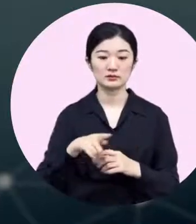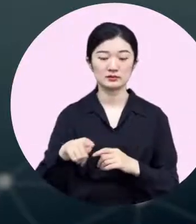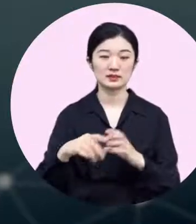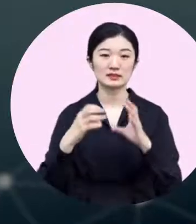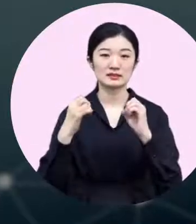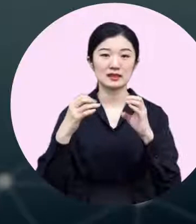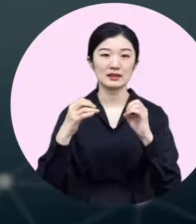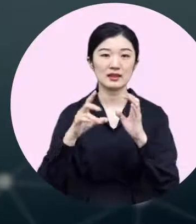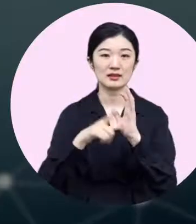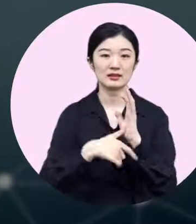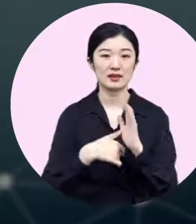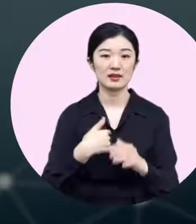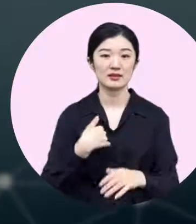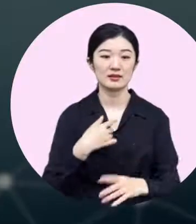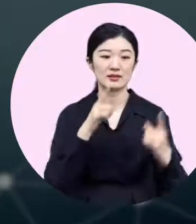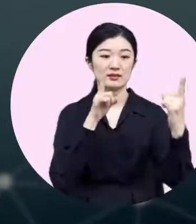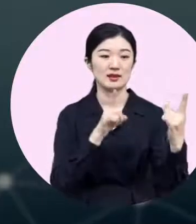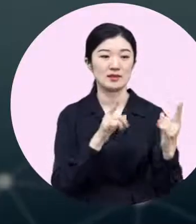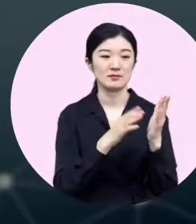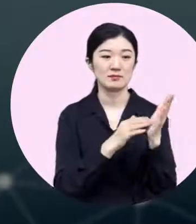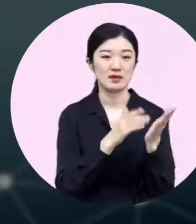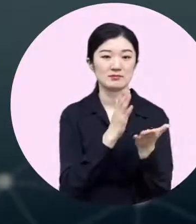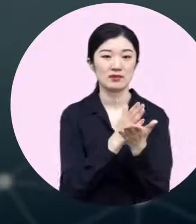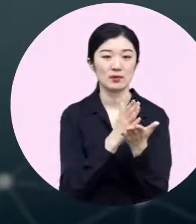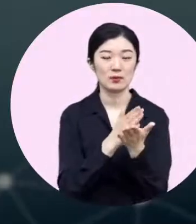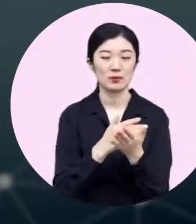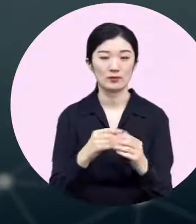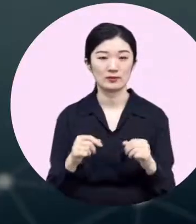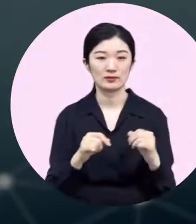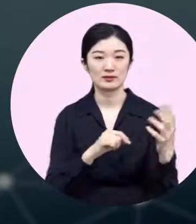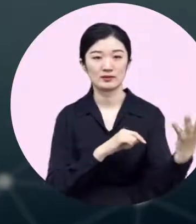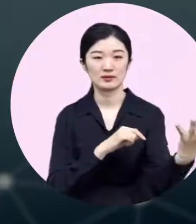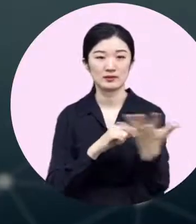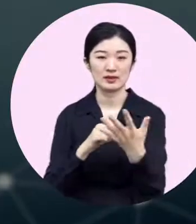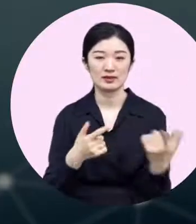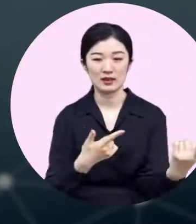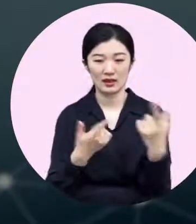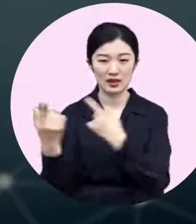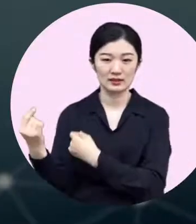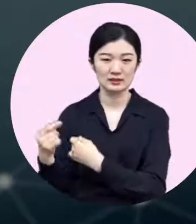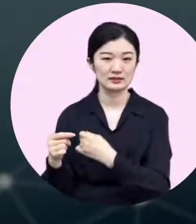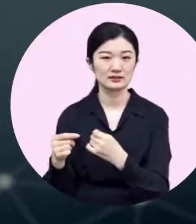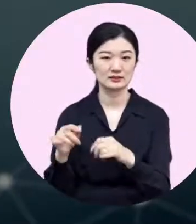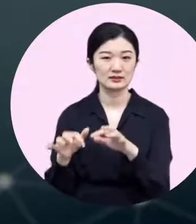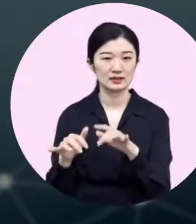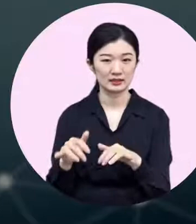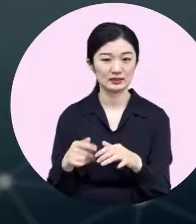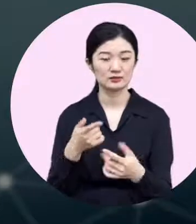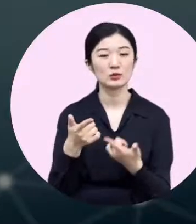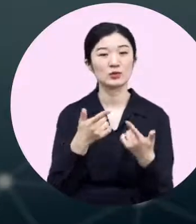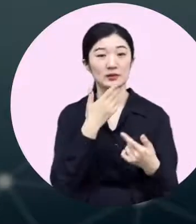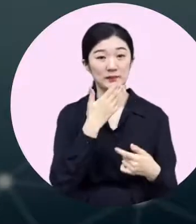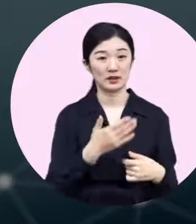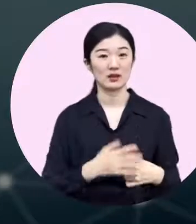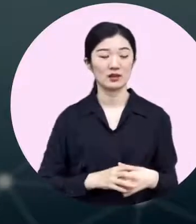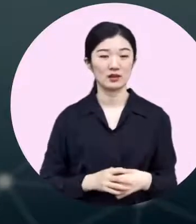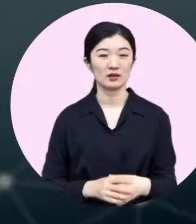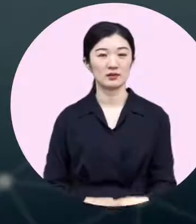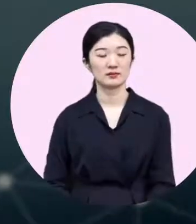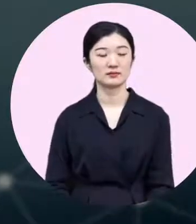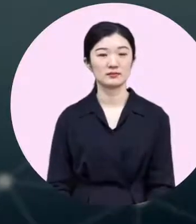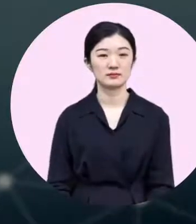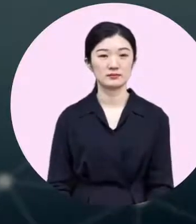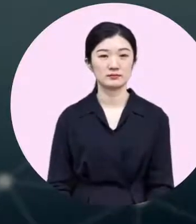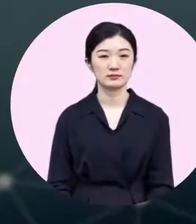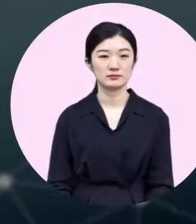다 지정해 줄 수가 있어요. 1대1 채팅도 가능하게 할 거냐 아니면 모두에게 채팅만 가능하게 할 거냐 그죠? 이것도